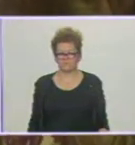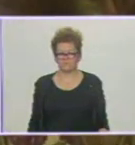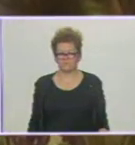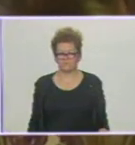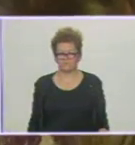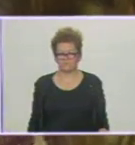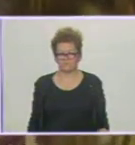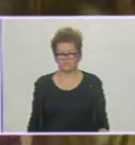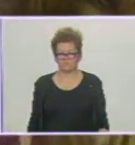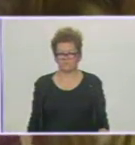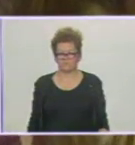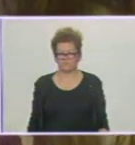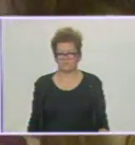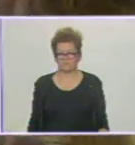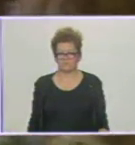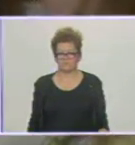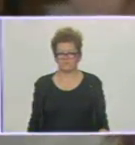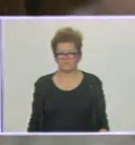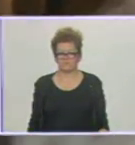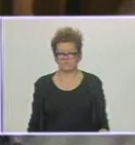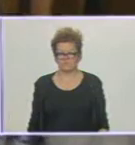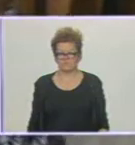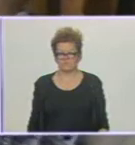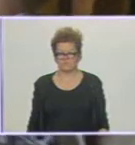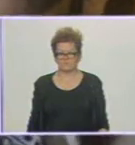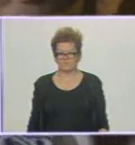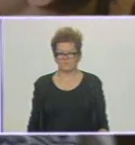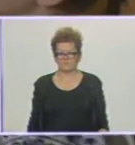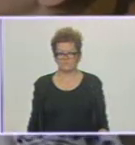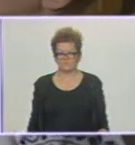izvor, blândul păstor, blândul